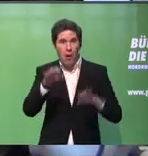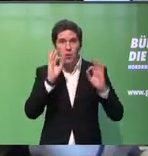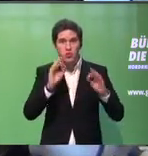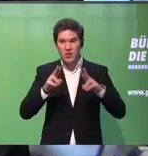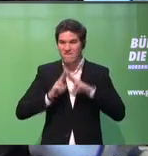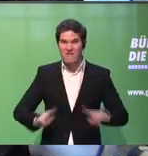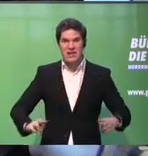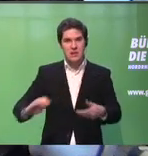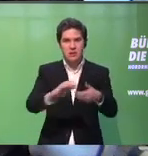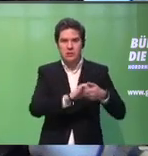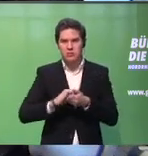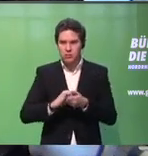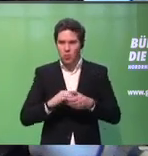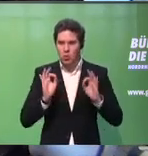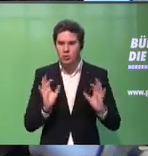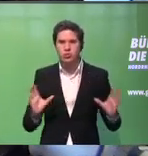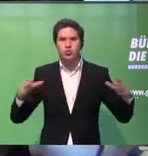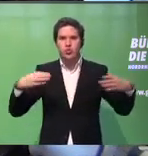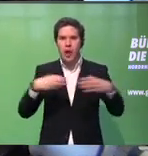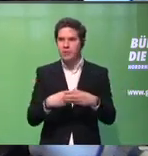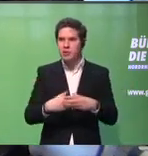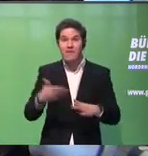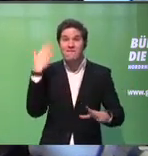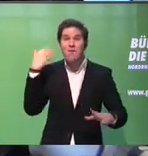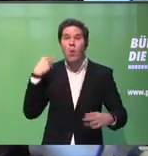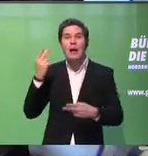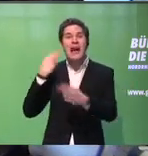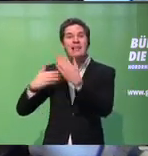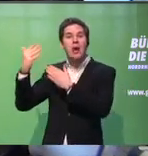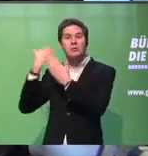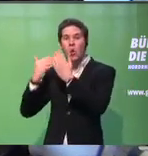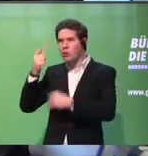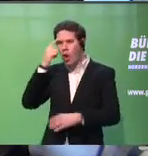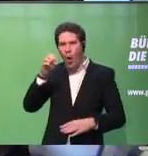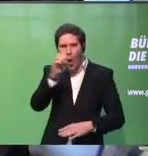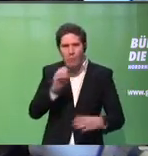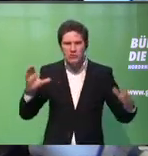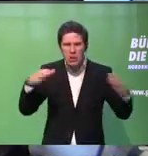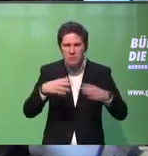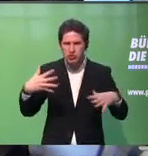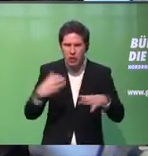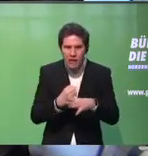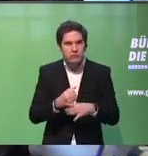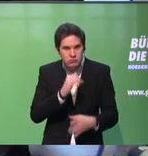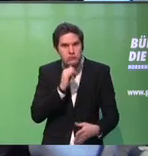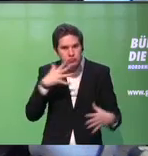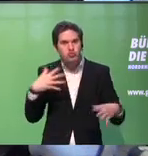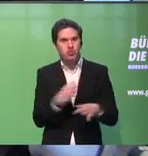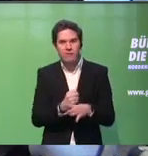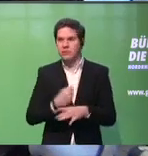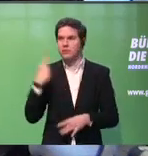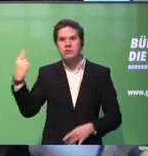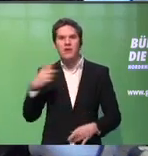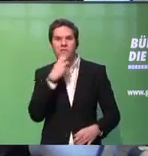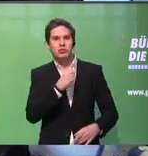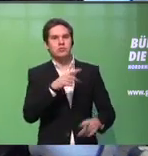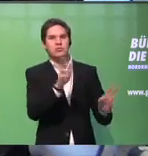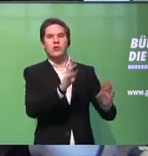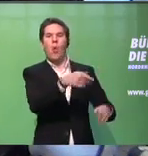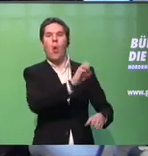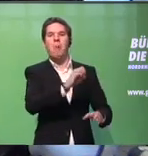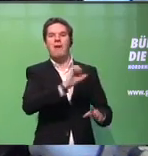es Generationen vor uns für undenkbar gehalten hätten, abwickeln und zurückfahren möchte. Diese doppelte